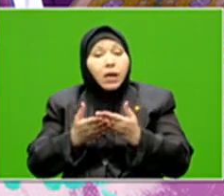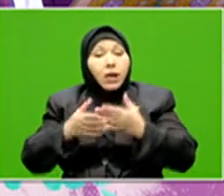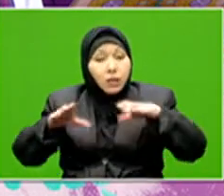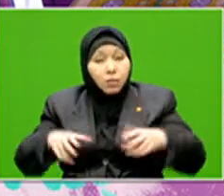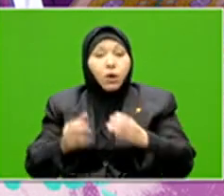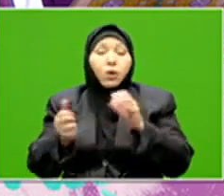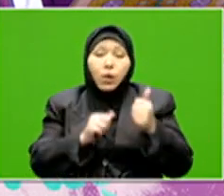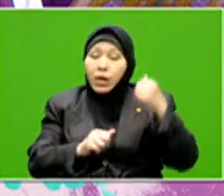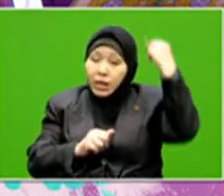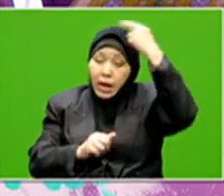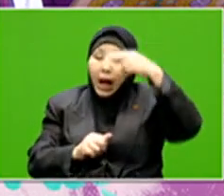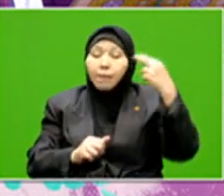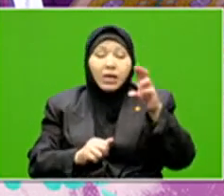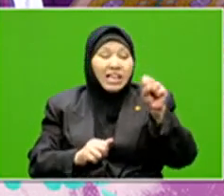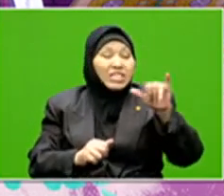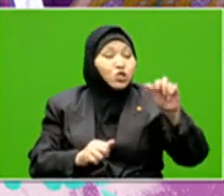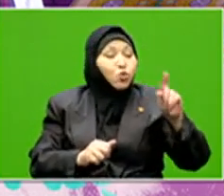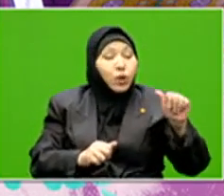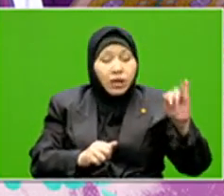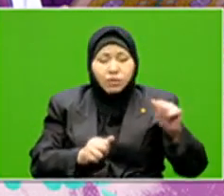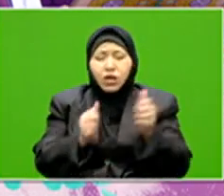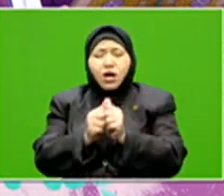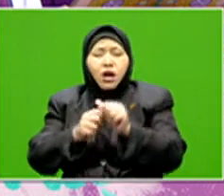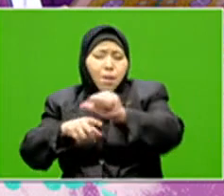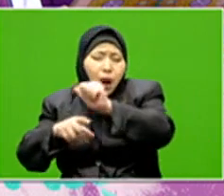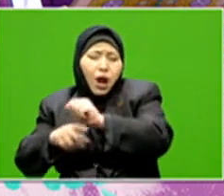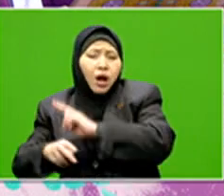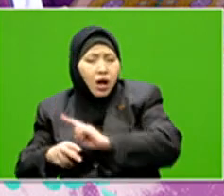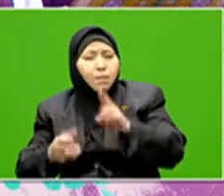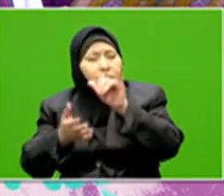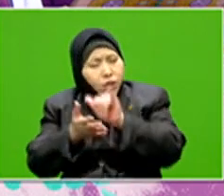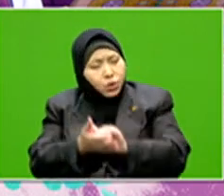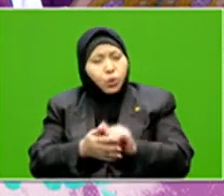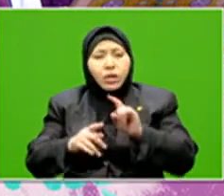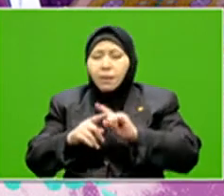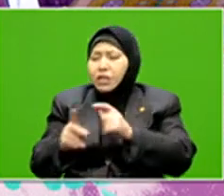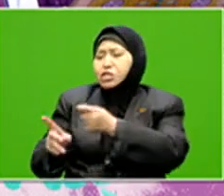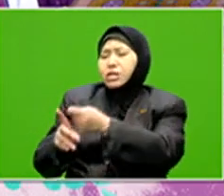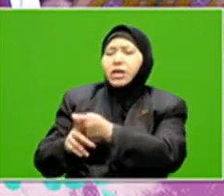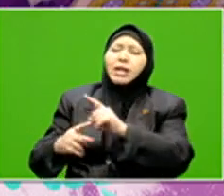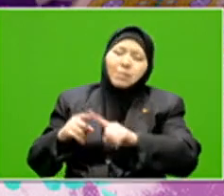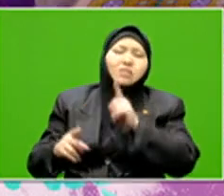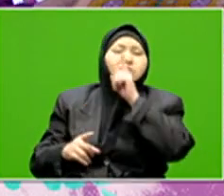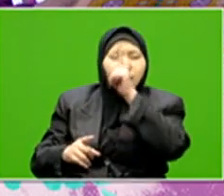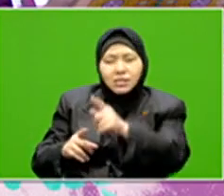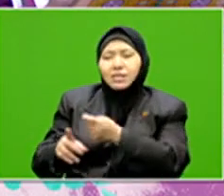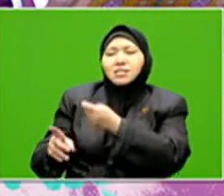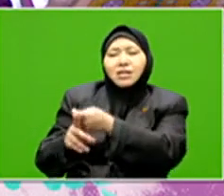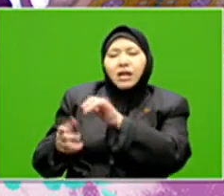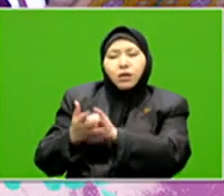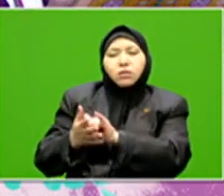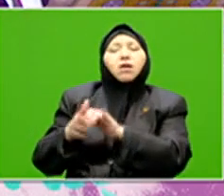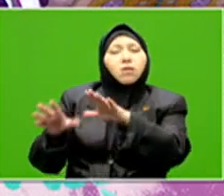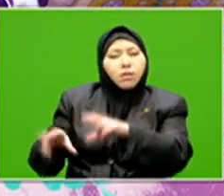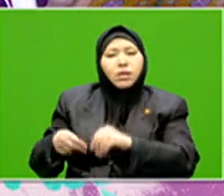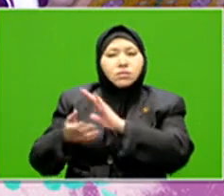Nabi Syuaib, solatnya dengan amalan beragamanya itu disindir, tetapi sebenarnya sindiran itu juga diiktiraf sebagai